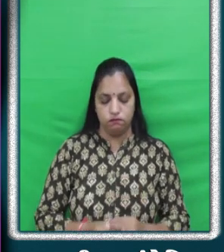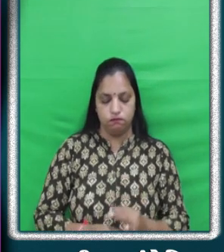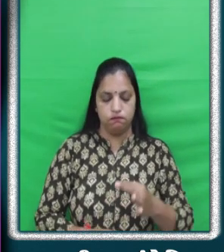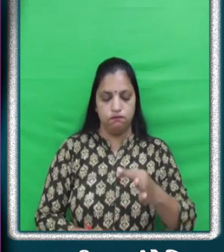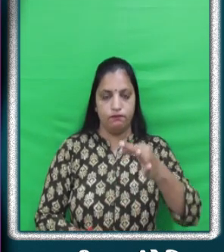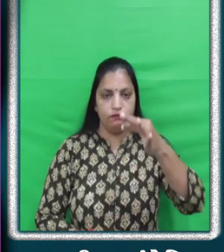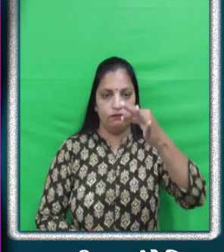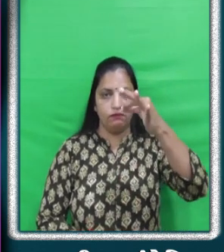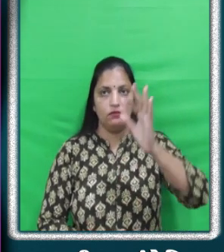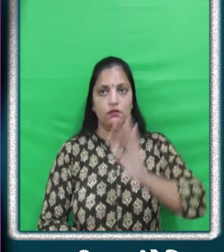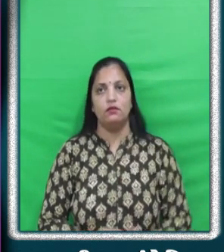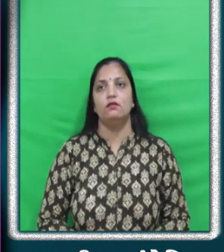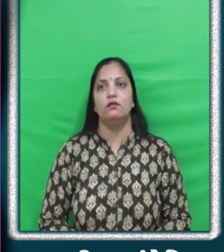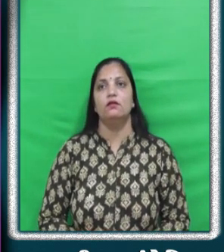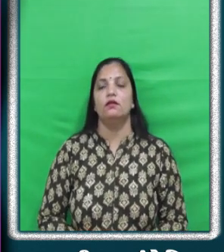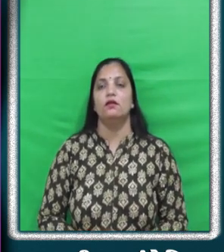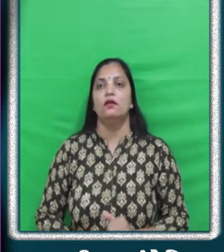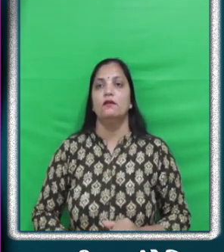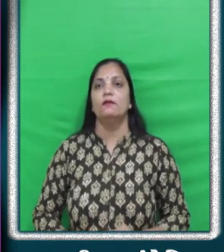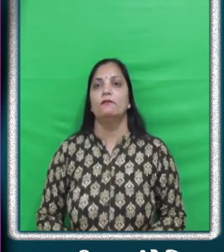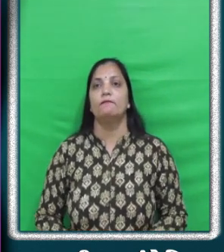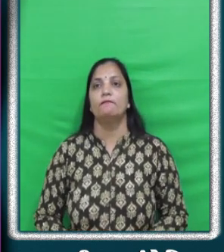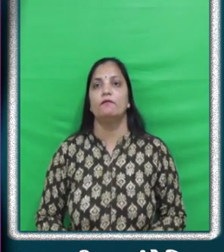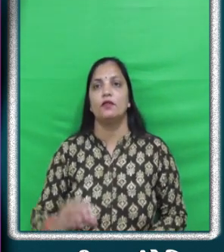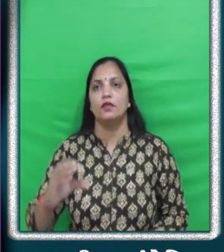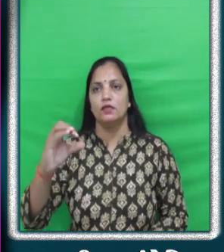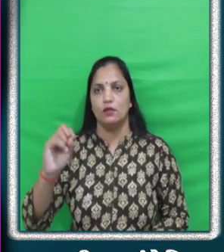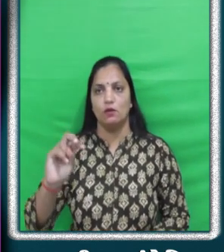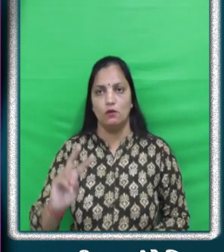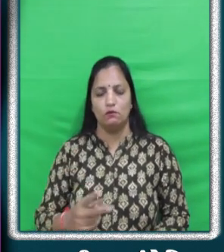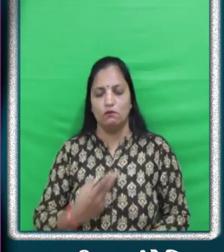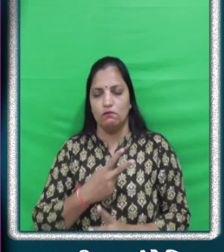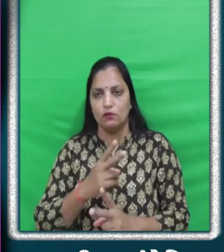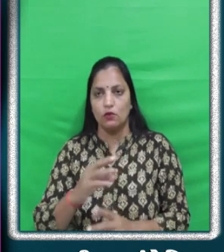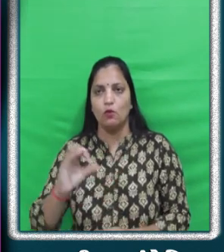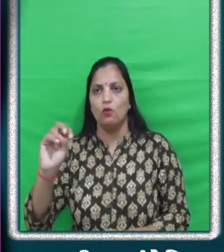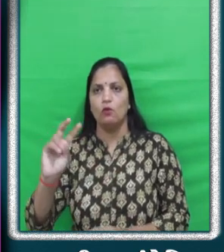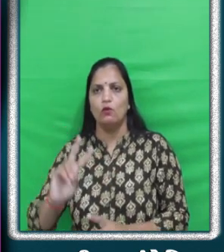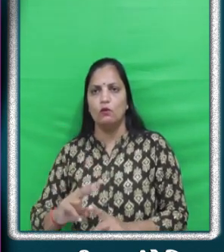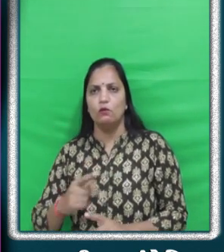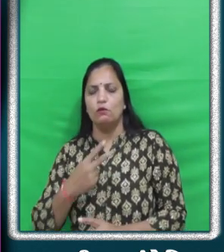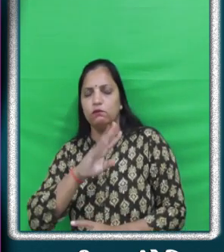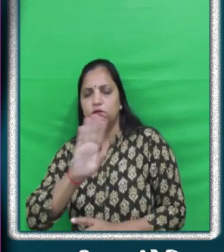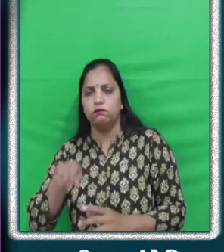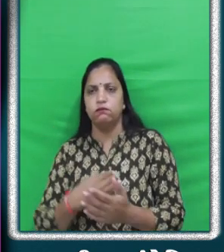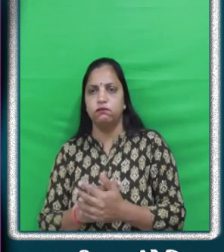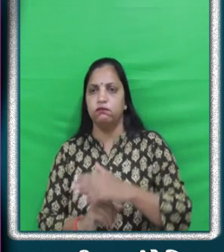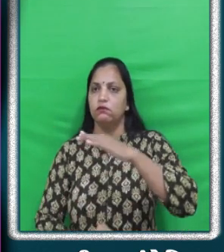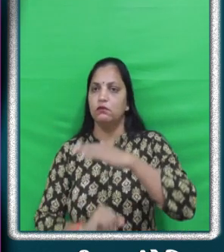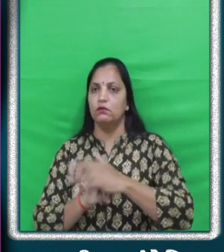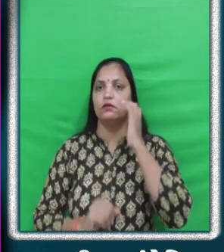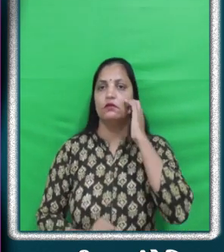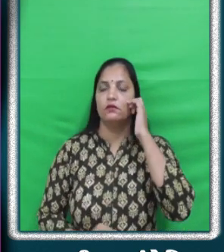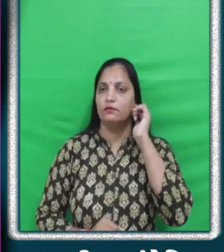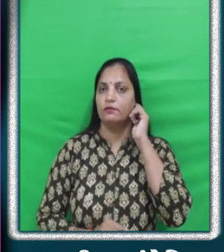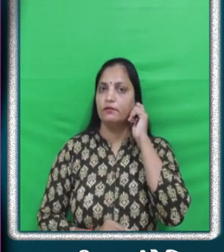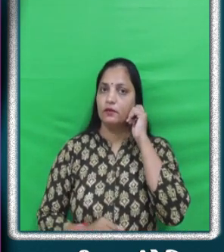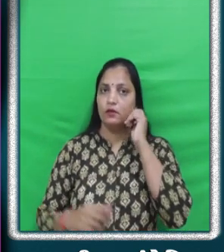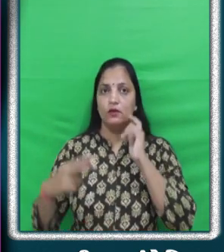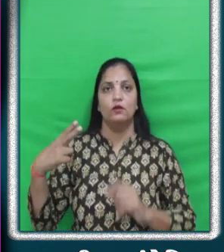ઉપરના દરેક ભાગને પાણી ક્ષાર તત્વો પહોંચે છે। તો આ વાત થઈ ઊંચી